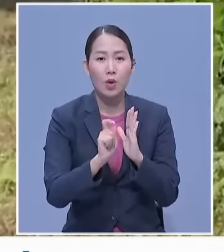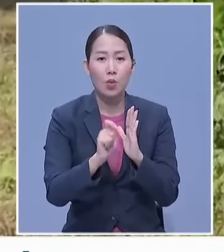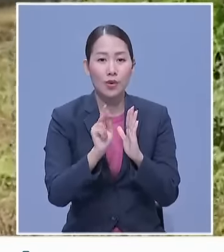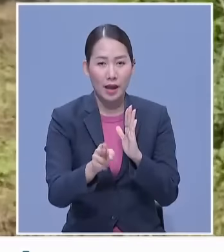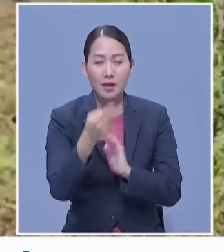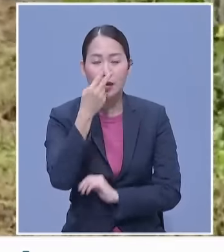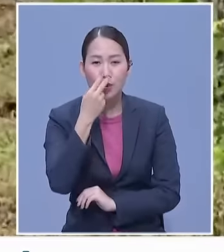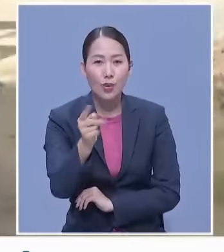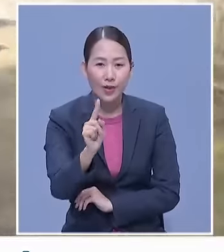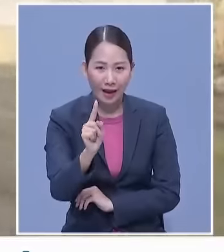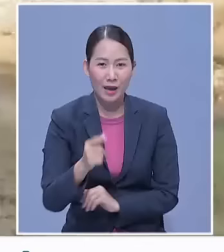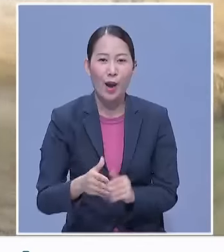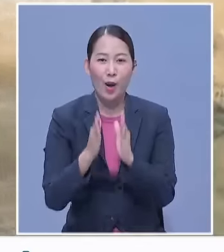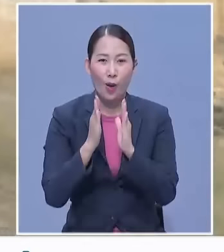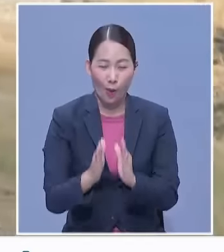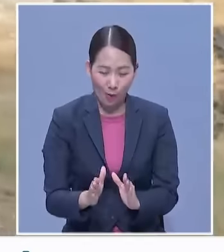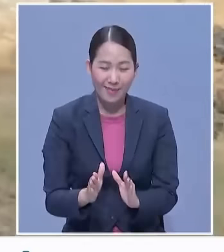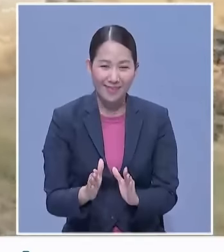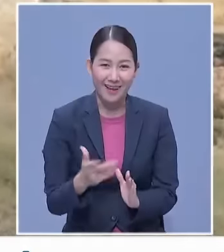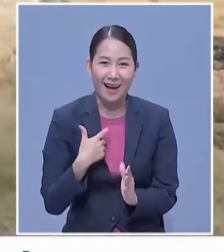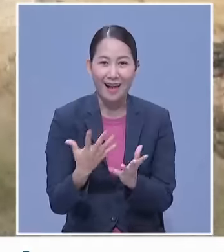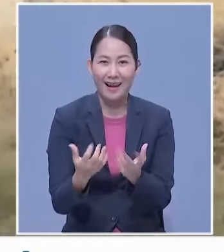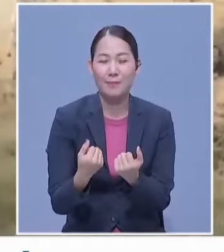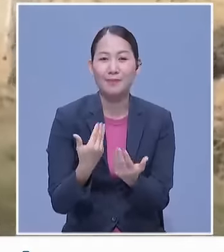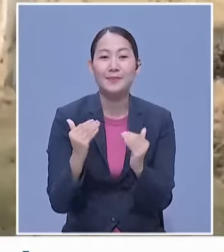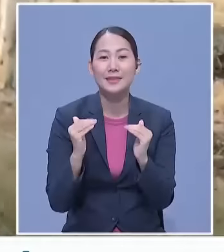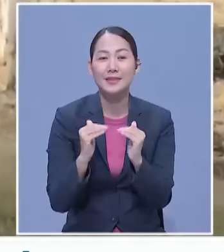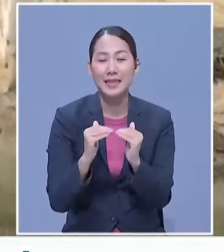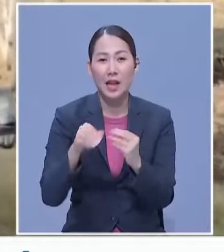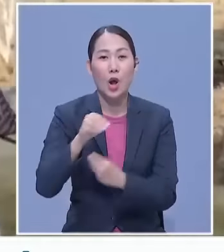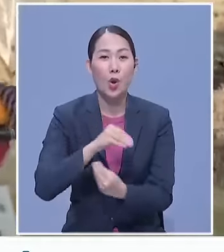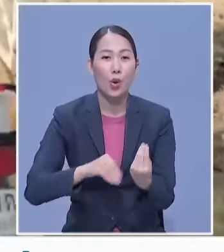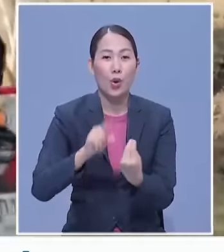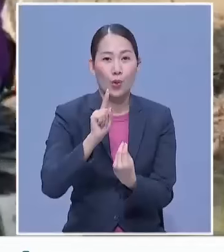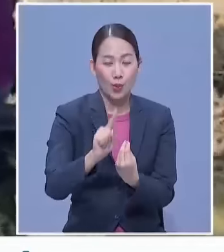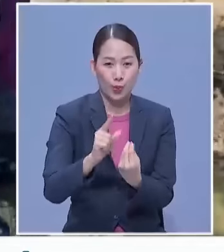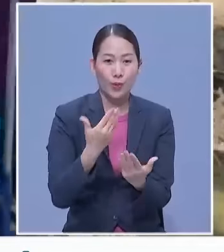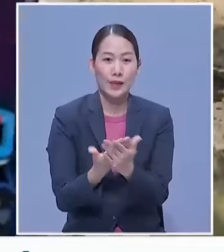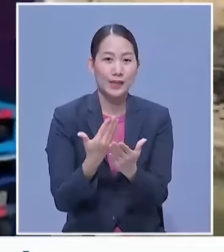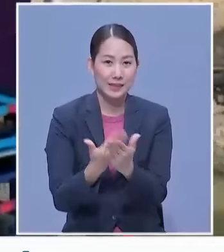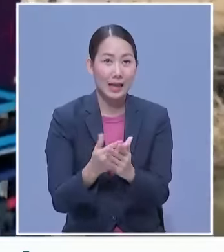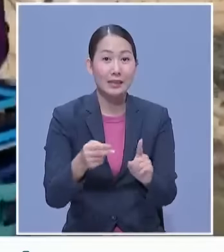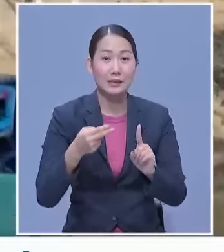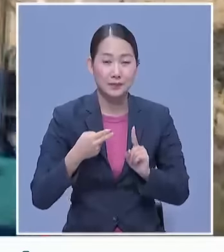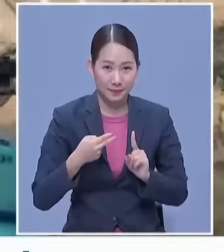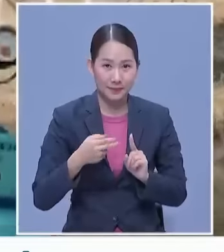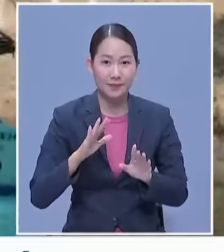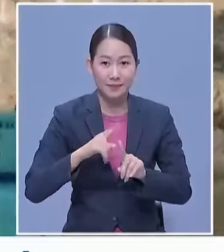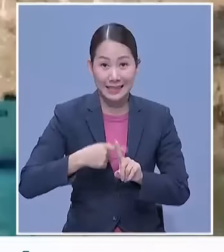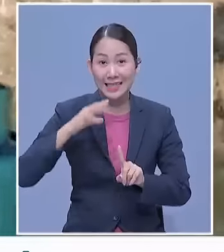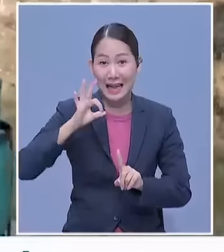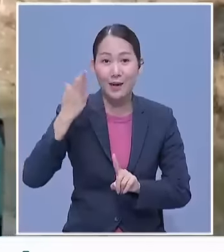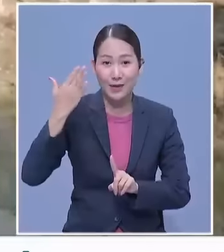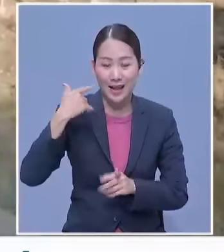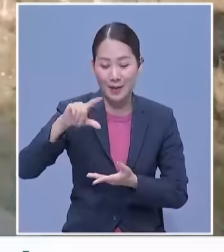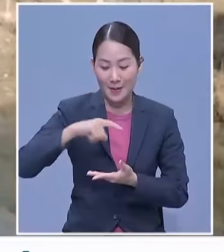บอกว่าจะใช้เงินอย่างคุ้มค่าที่สุดนะครับโดยผู้มีสิทธิ์รอบแรกที่รับเงินไปช่วงกันยายนที่ผ่านมาก็นำเงินตรง